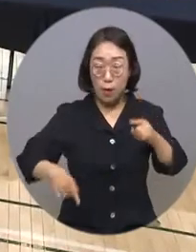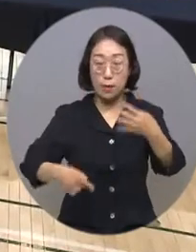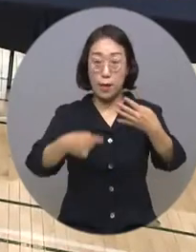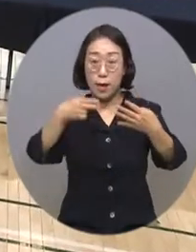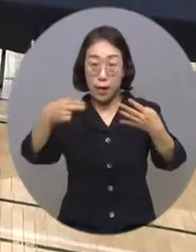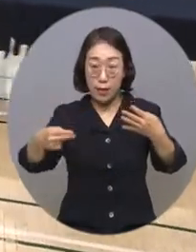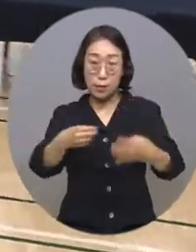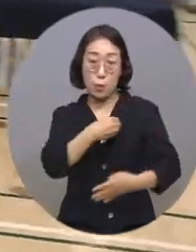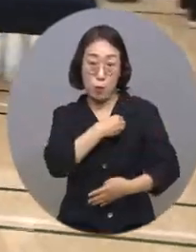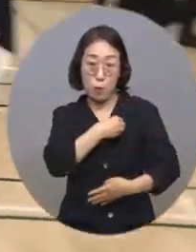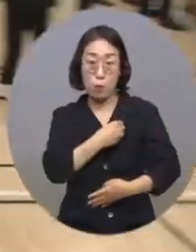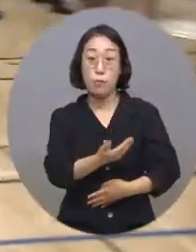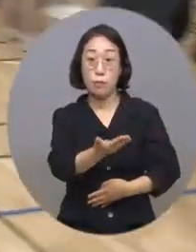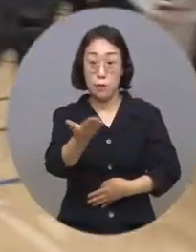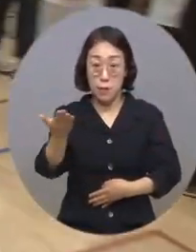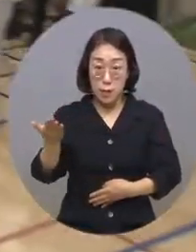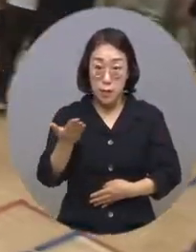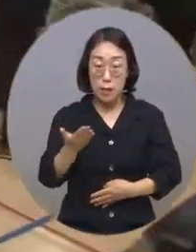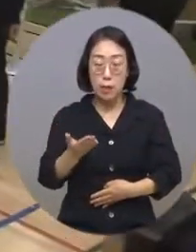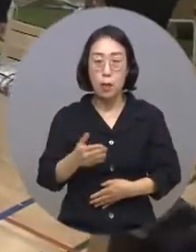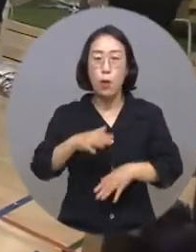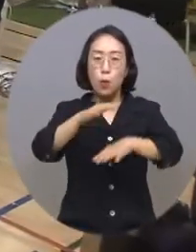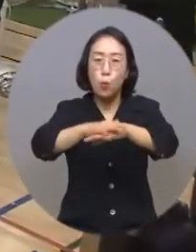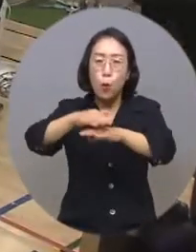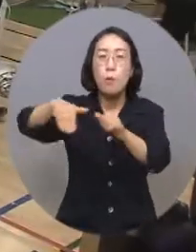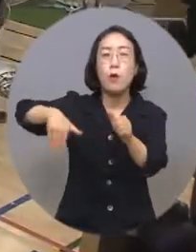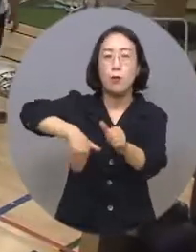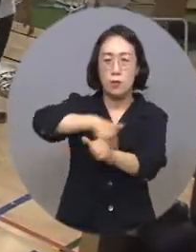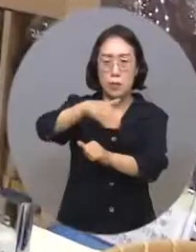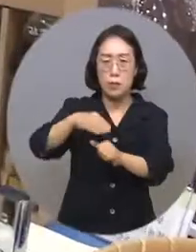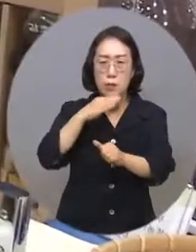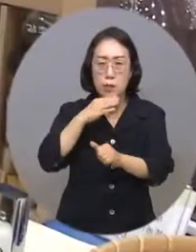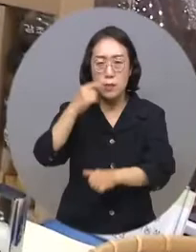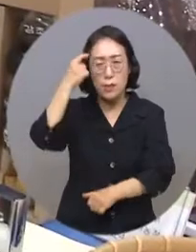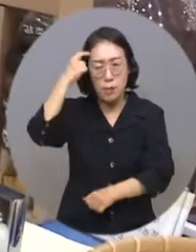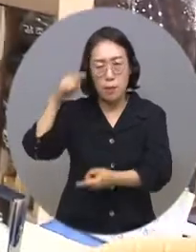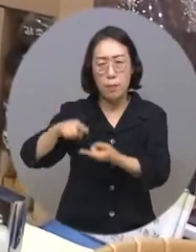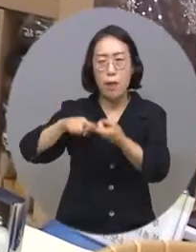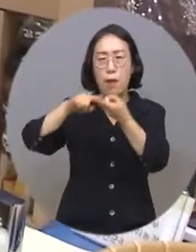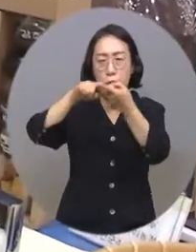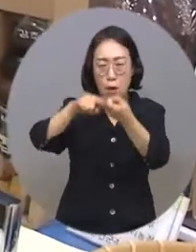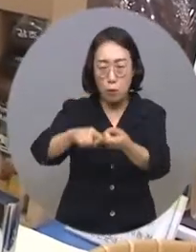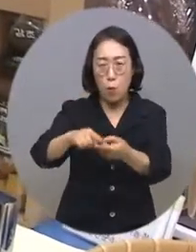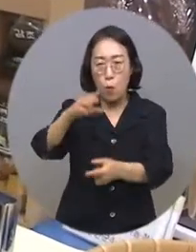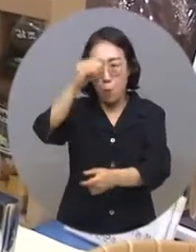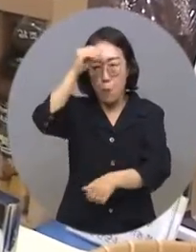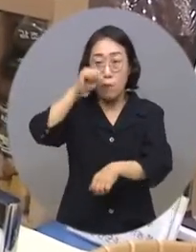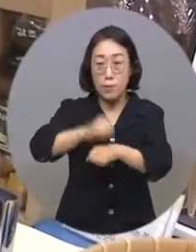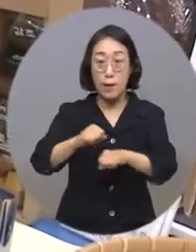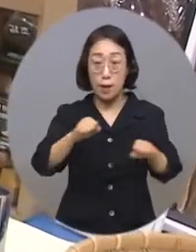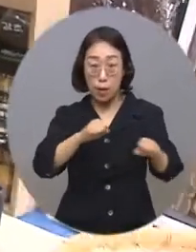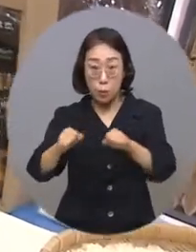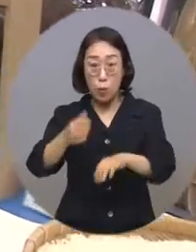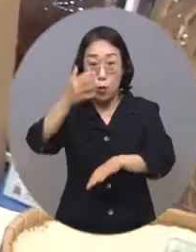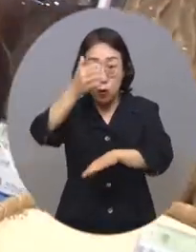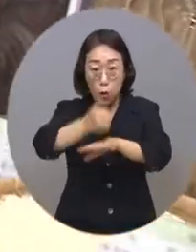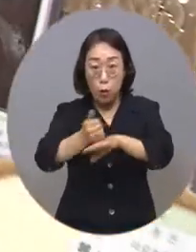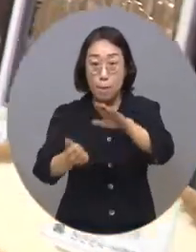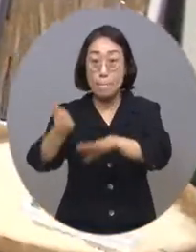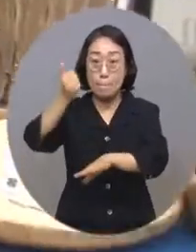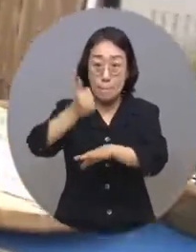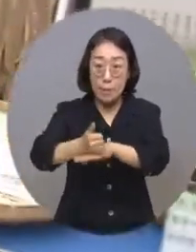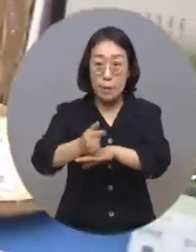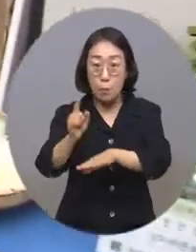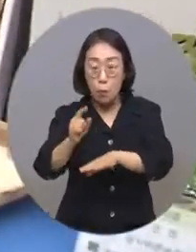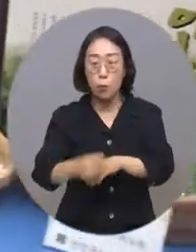농업 현장에서 사이 치 이념 실천 을 바탕으로 모범적으로 활동해 온 산과 경 진과 농특산물